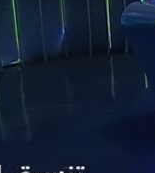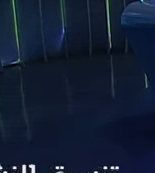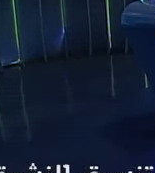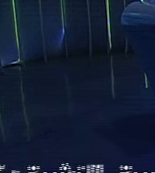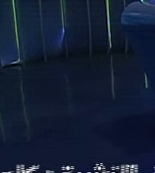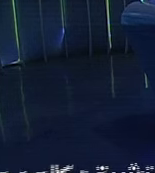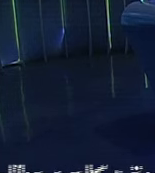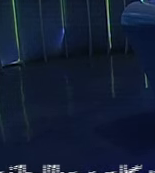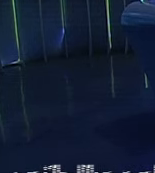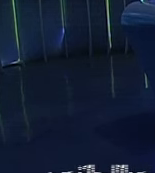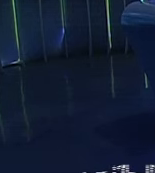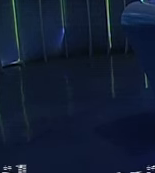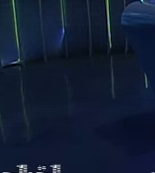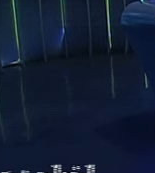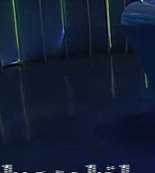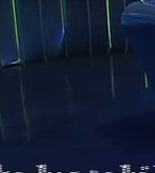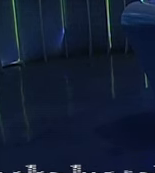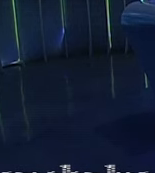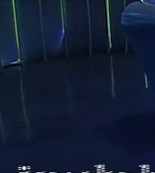خير ان